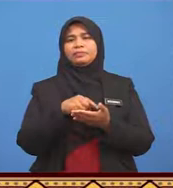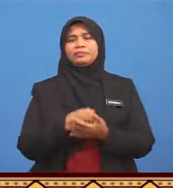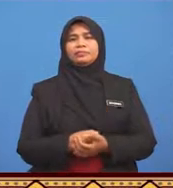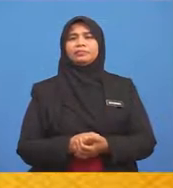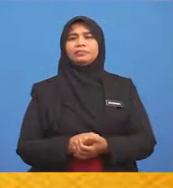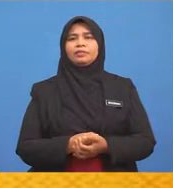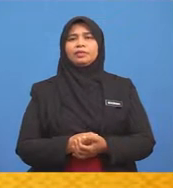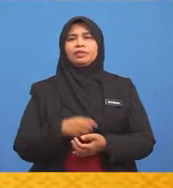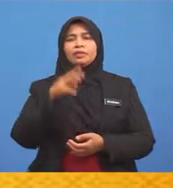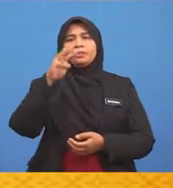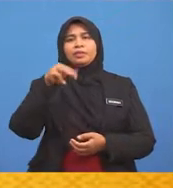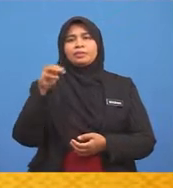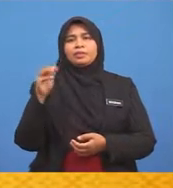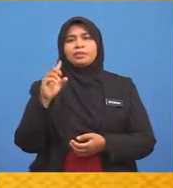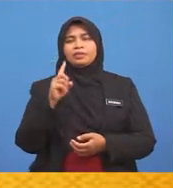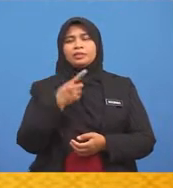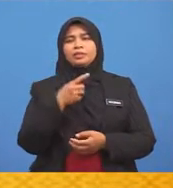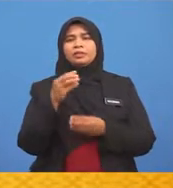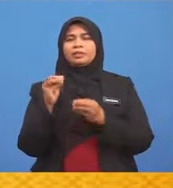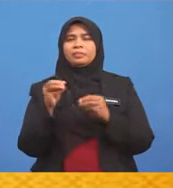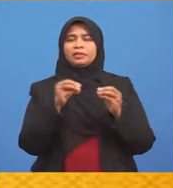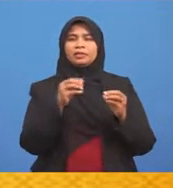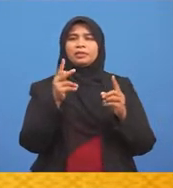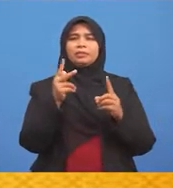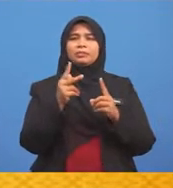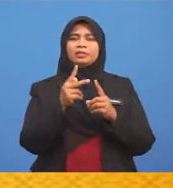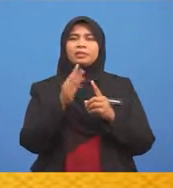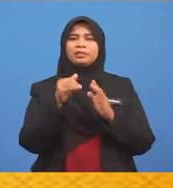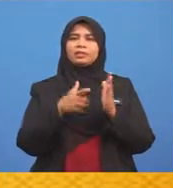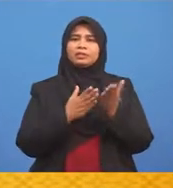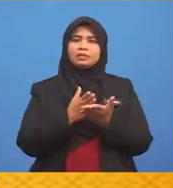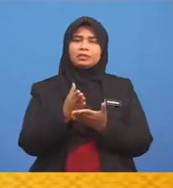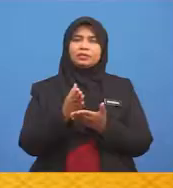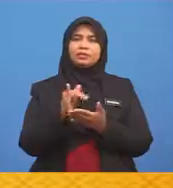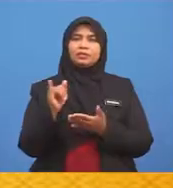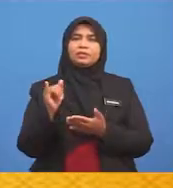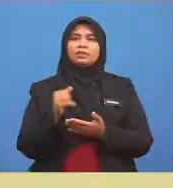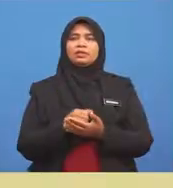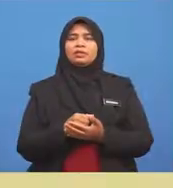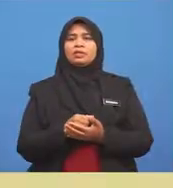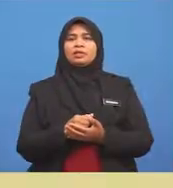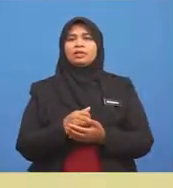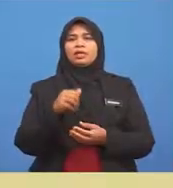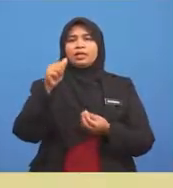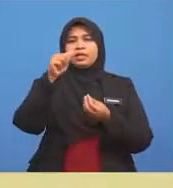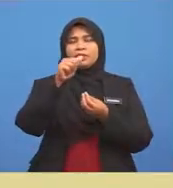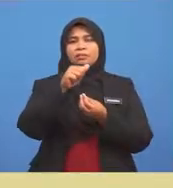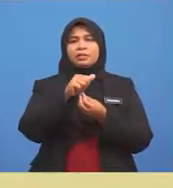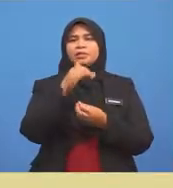tadi. Murid-murid, kita beralih kepada subtopik seterusnya iaitu